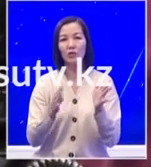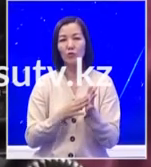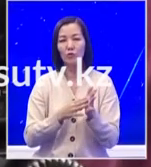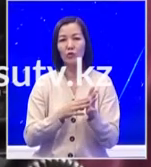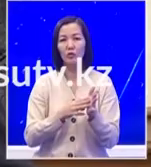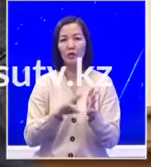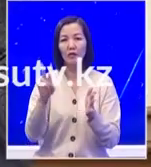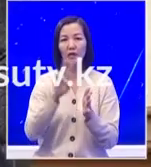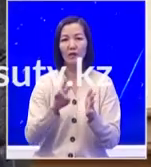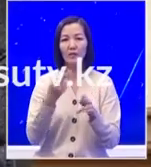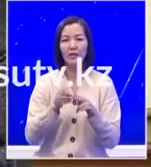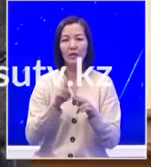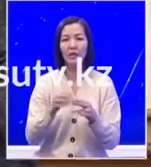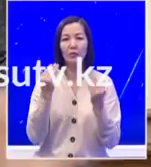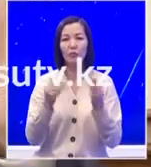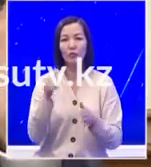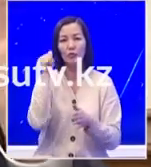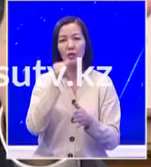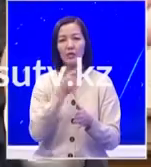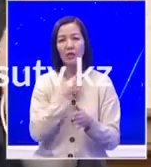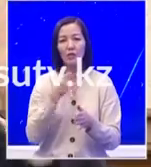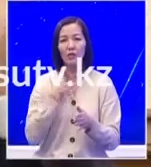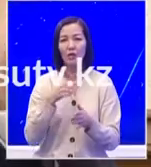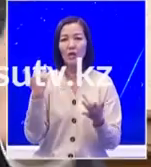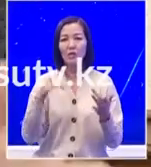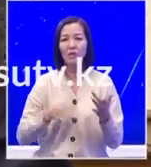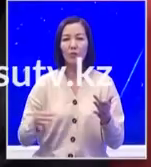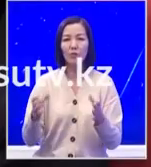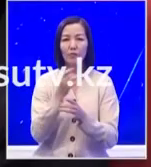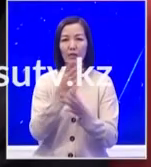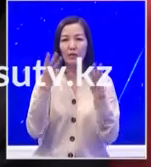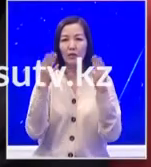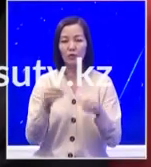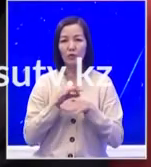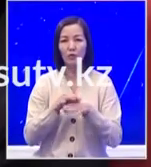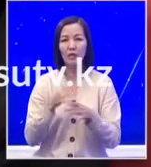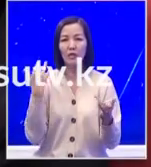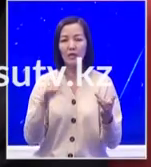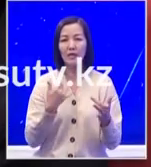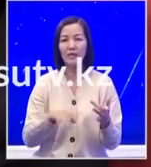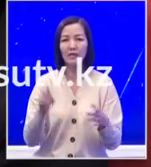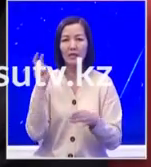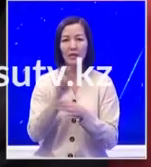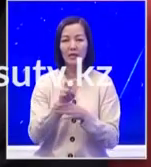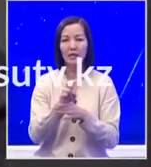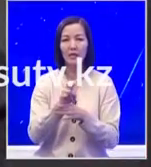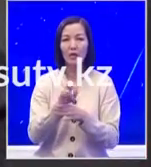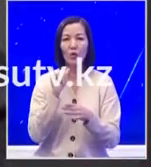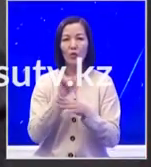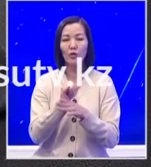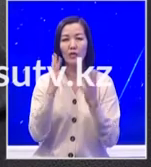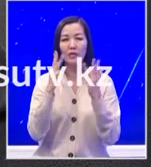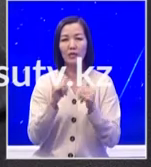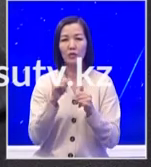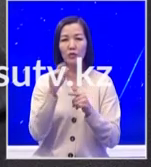8 мен 9 қарашада, яғни бүгін ертең Талдықорғанда Жамбыл облысының мәдени күндері өтеді. Тараздан ат терлетіп келген қонақтар саны